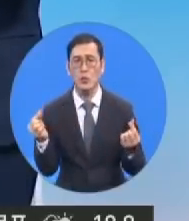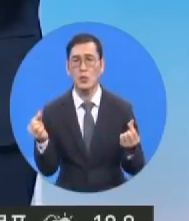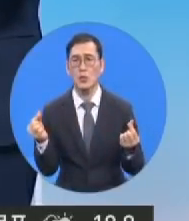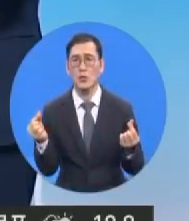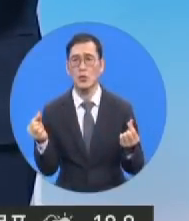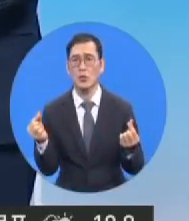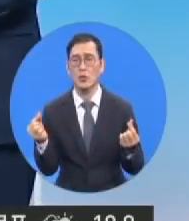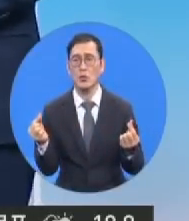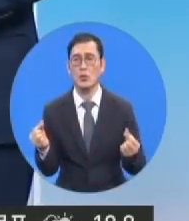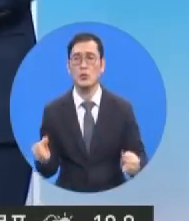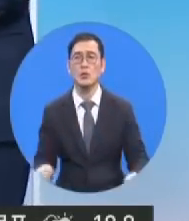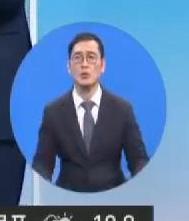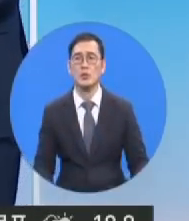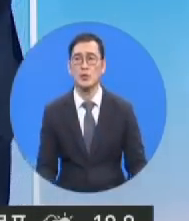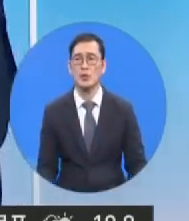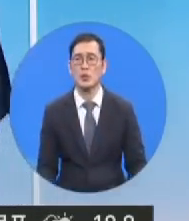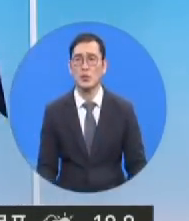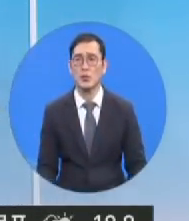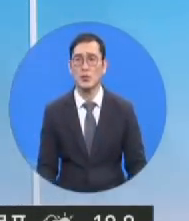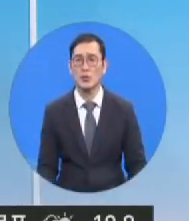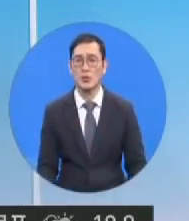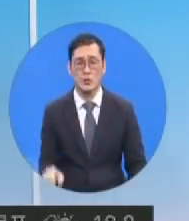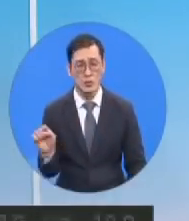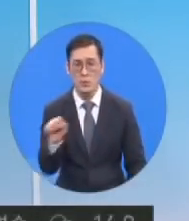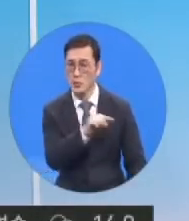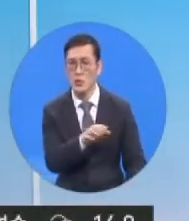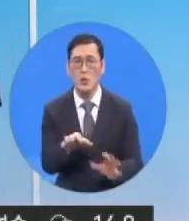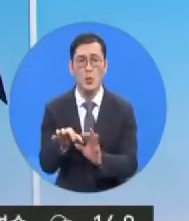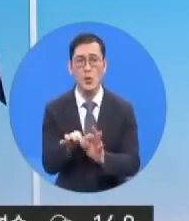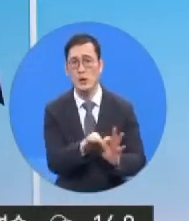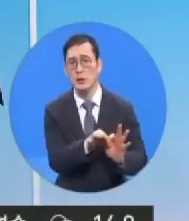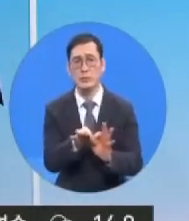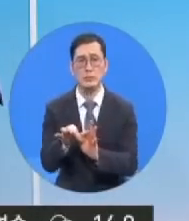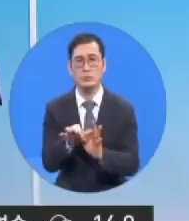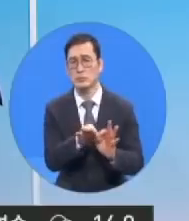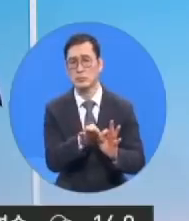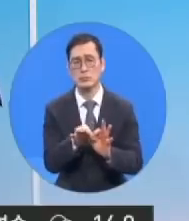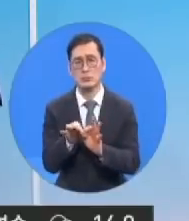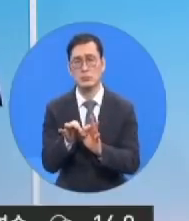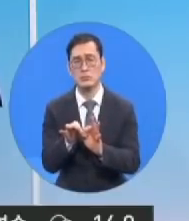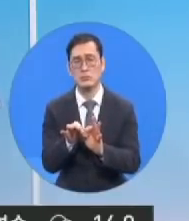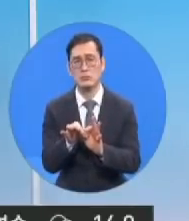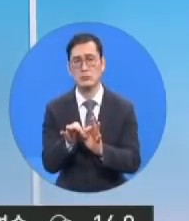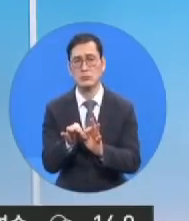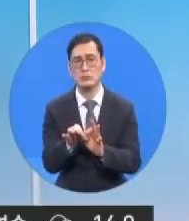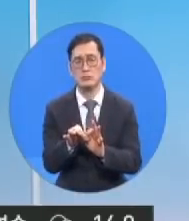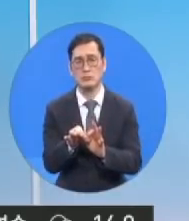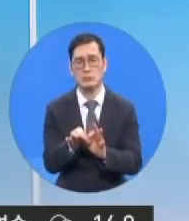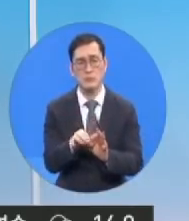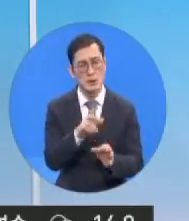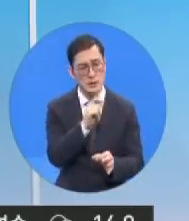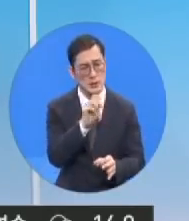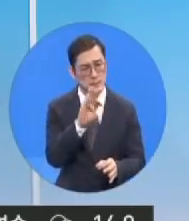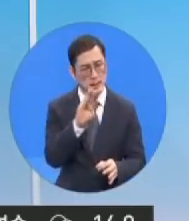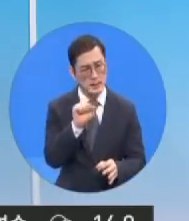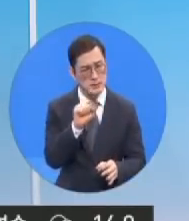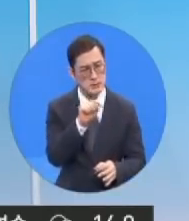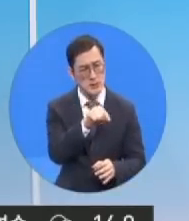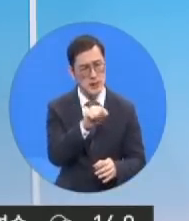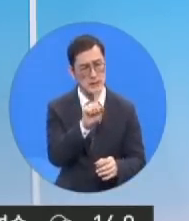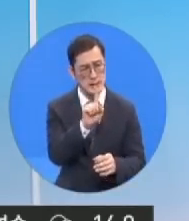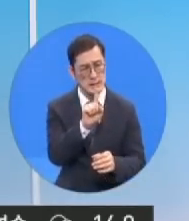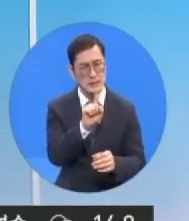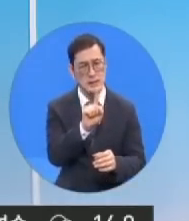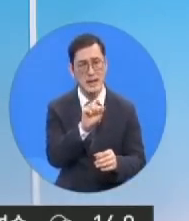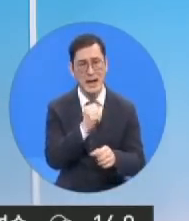똑같은 사람이고 누가 봐도 서로를 연상시킨다. 뭐 이런 주장인데 글쎄요. 이게 어떤 문제가 된다고 얘기를